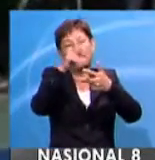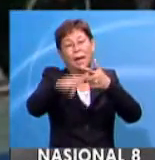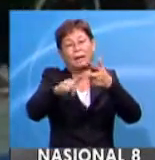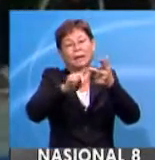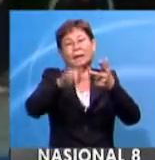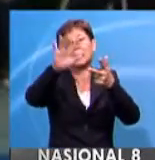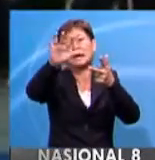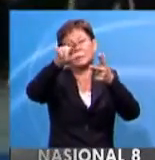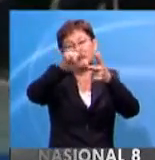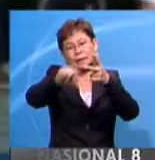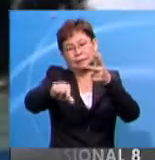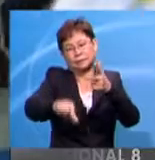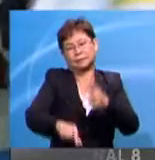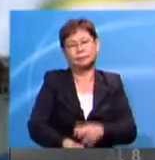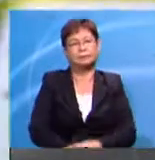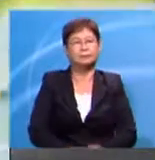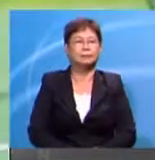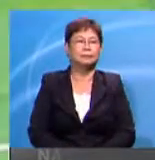Gangsa